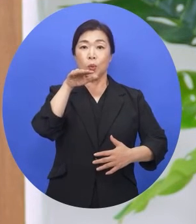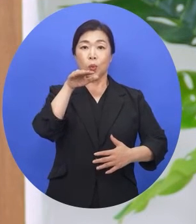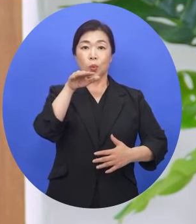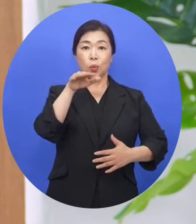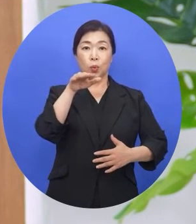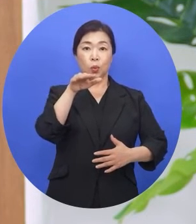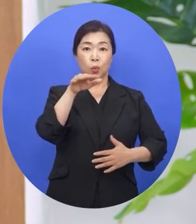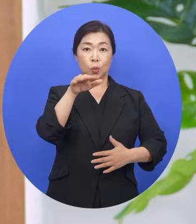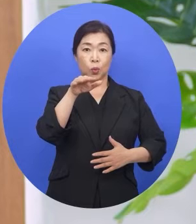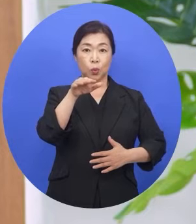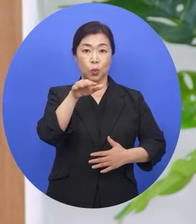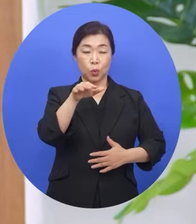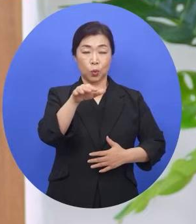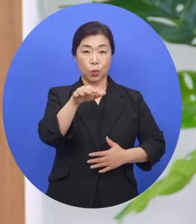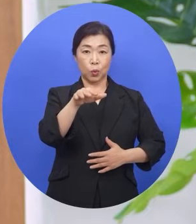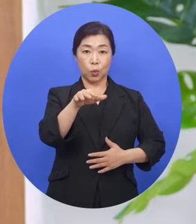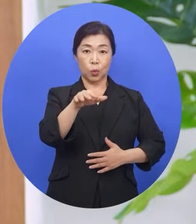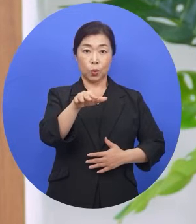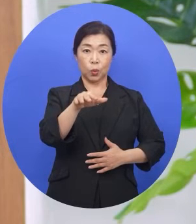4시입니다.